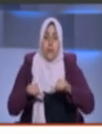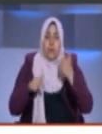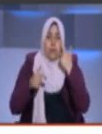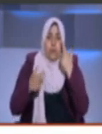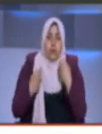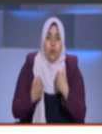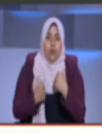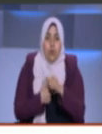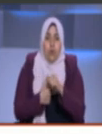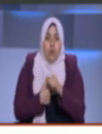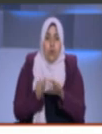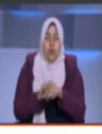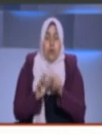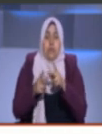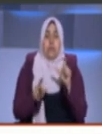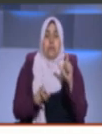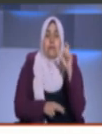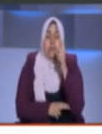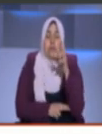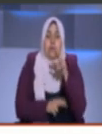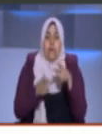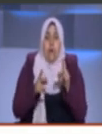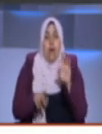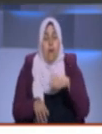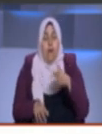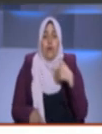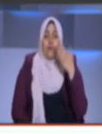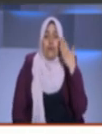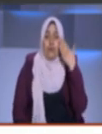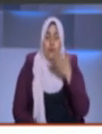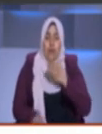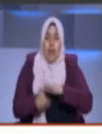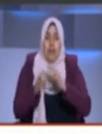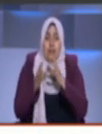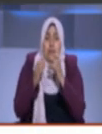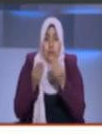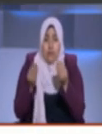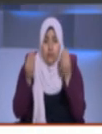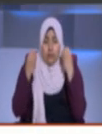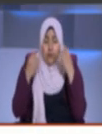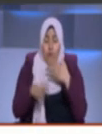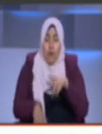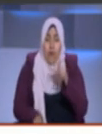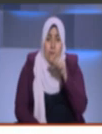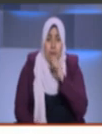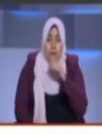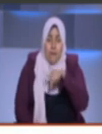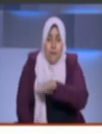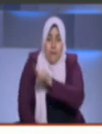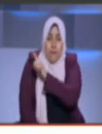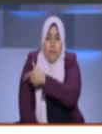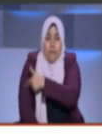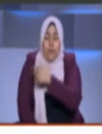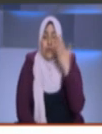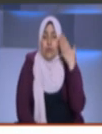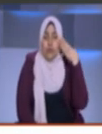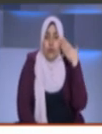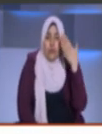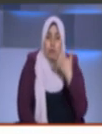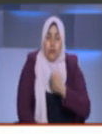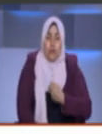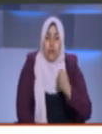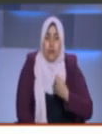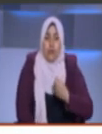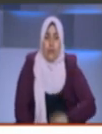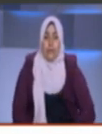والمساجد هتفتح والكنائس ولا لا. بشكرك شكرا جزيلا عربي مرزوق مراسل الاكسترا نيوز، كنت معنا من العاصمه الالمانيه